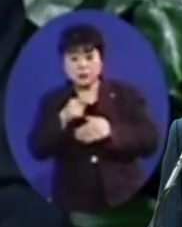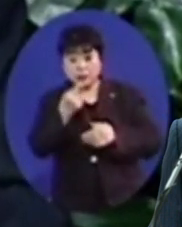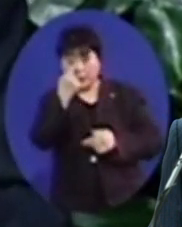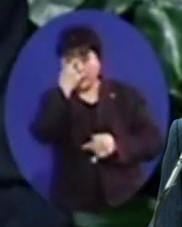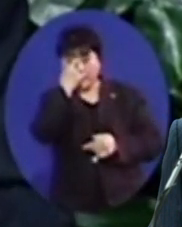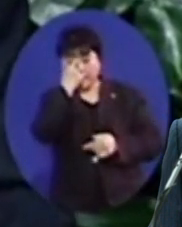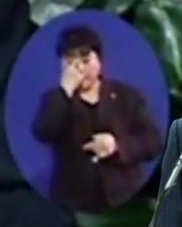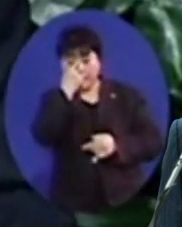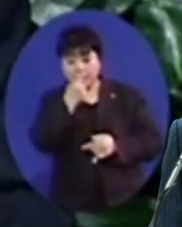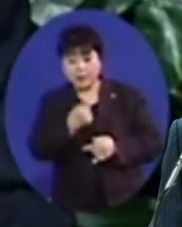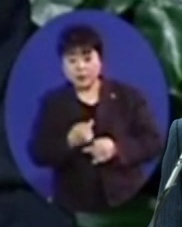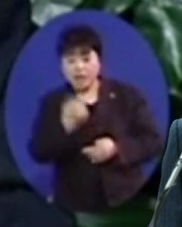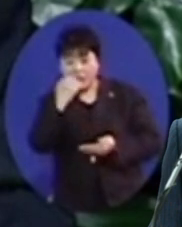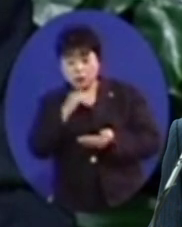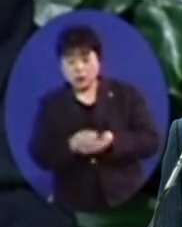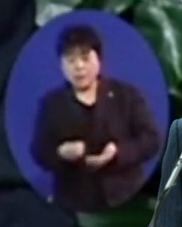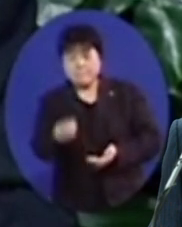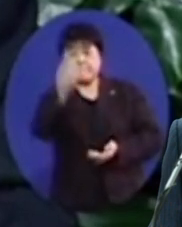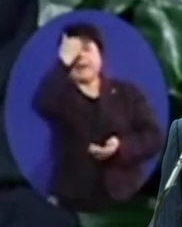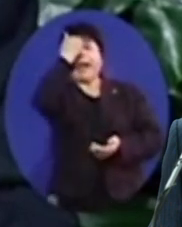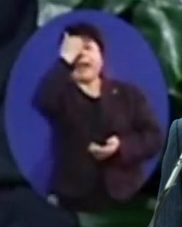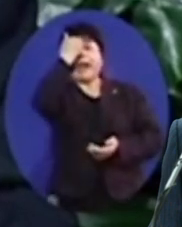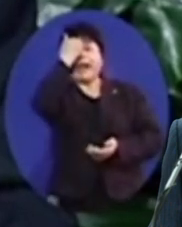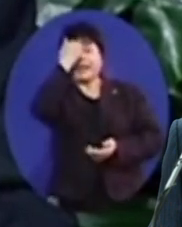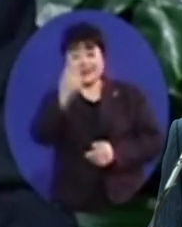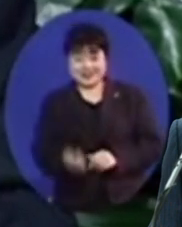안 맞추면 안 돼요.